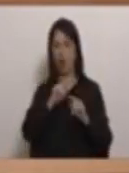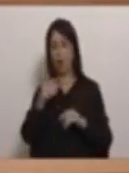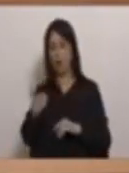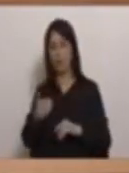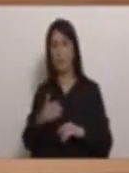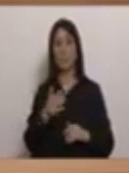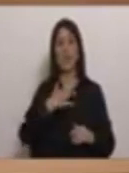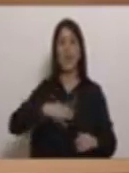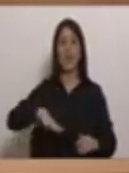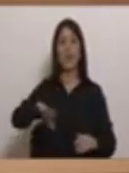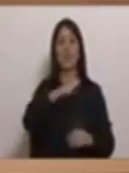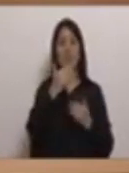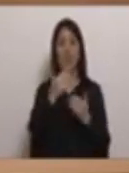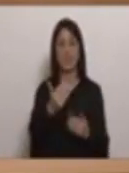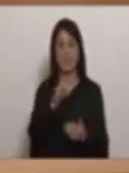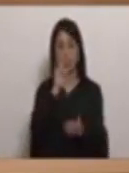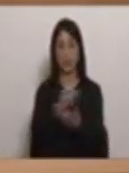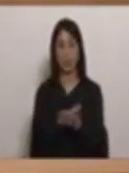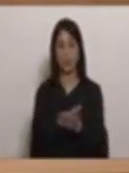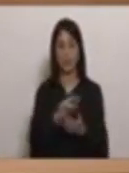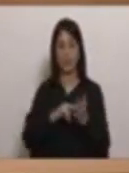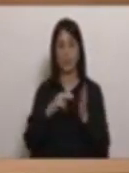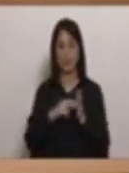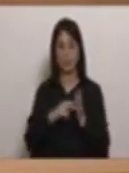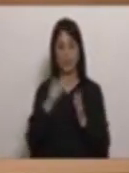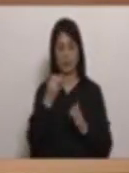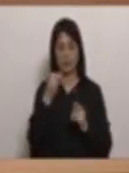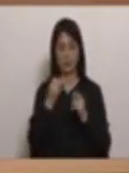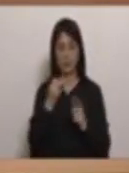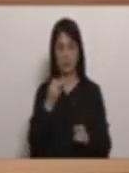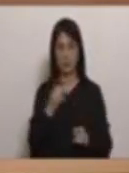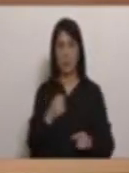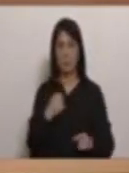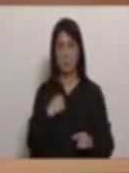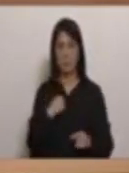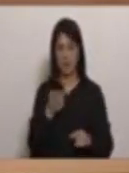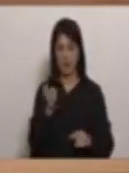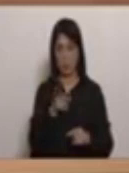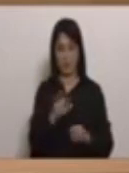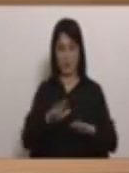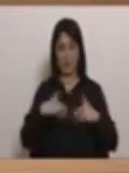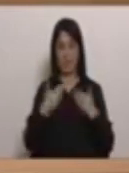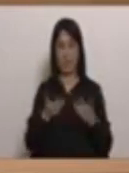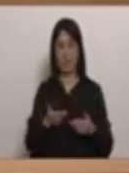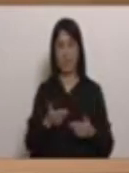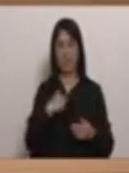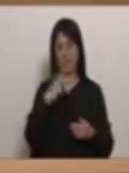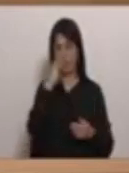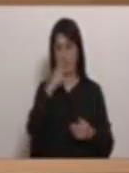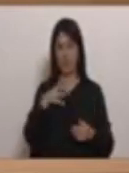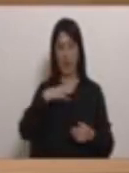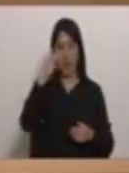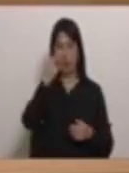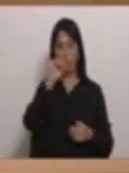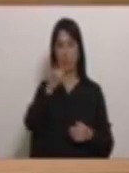არის ქვეყნის მუდმივად სტრატეგიული ინტერესი. Მე შემოდივარ წინადადებით, მეგობრებო. Მე დავინახე, რომ ქართულ